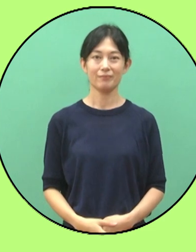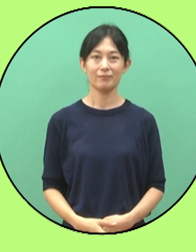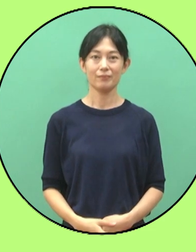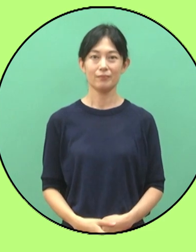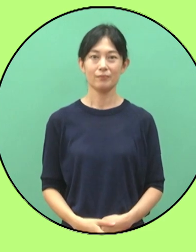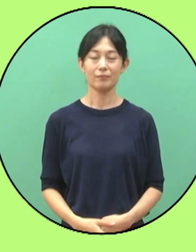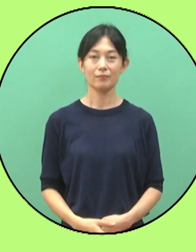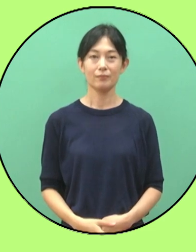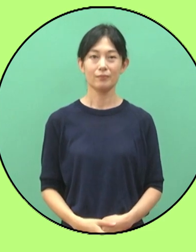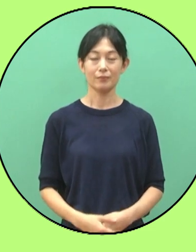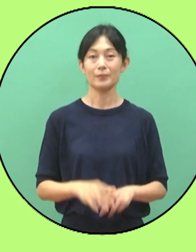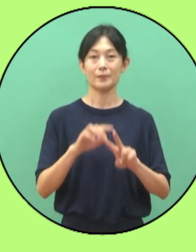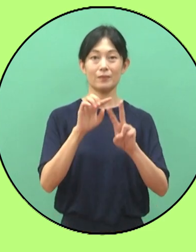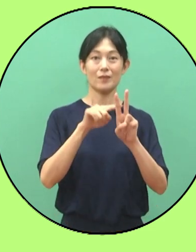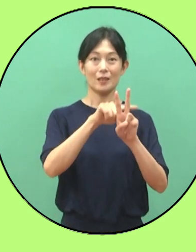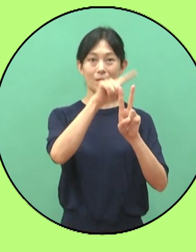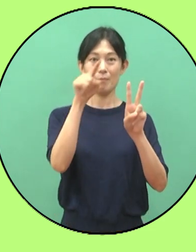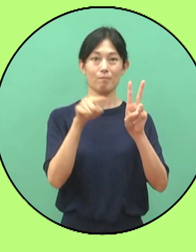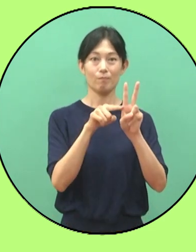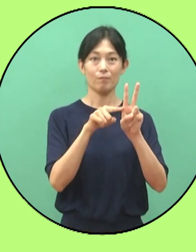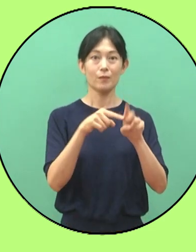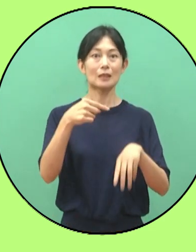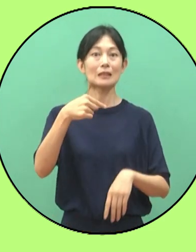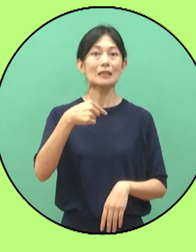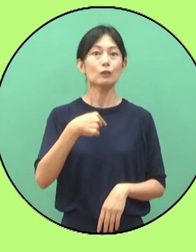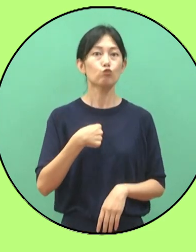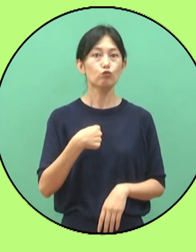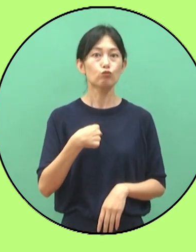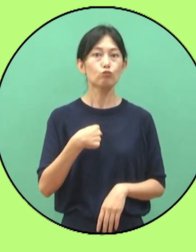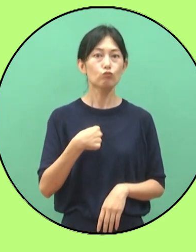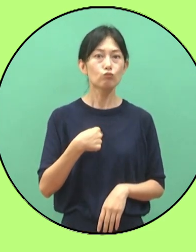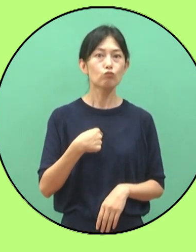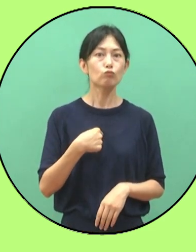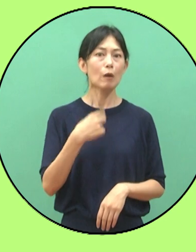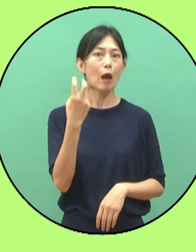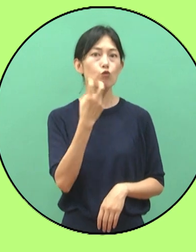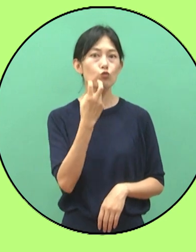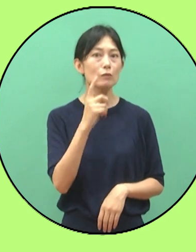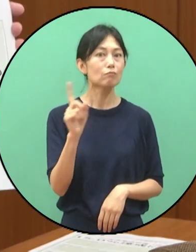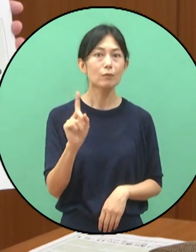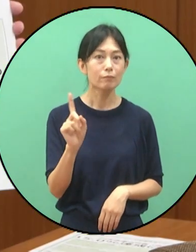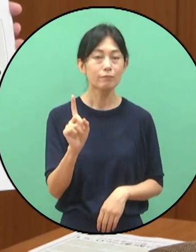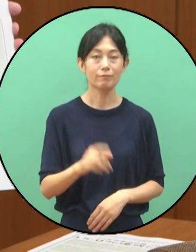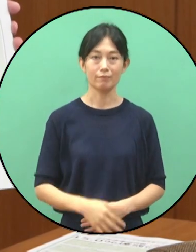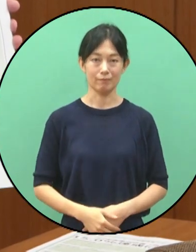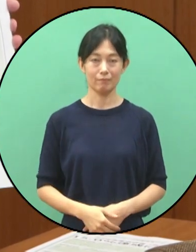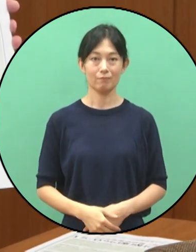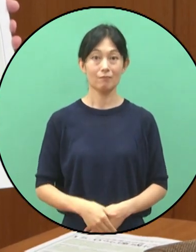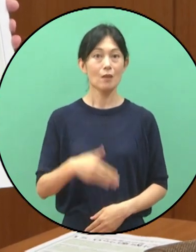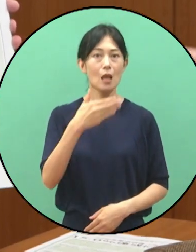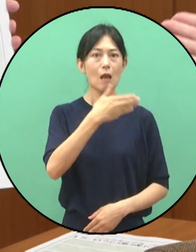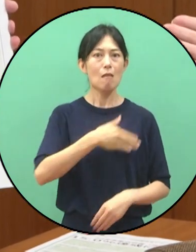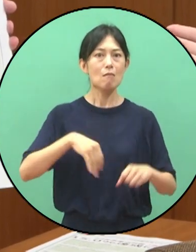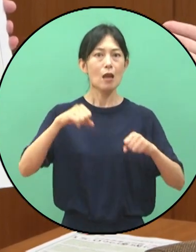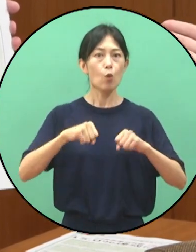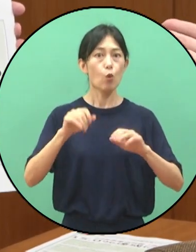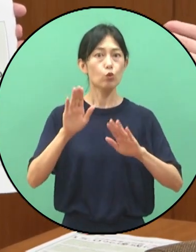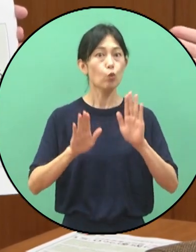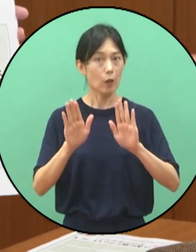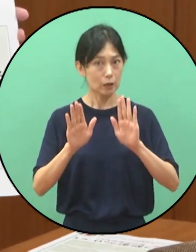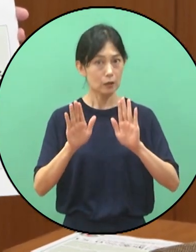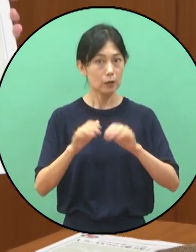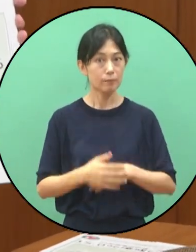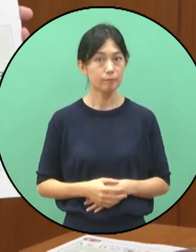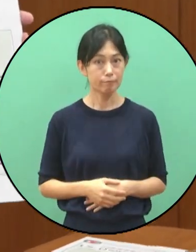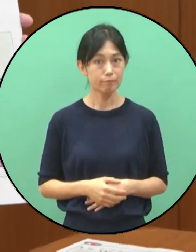ただいて、2番目、自分の〇〇〇を確認する、これは何でしょう？ 健康状態どうですか？ 惜しいです